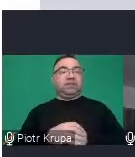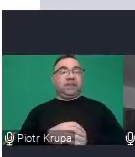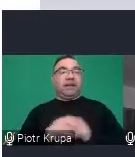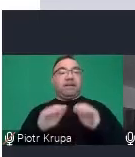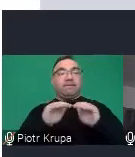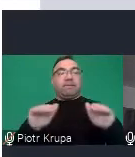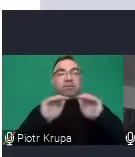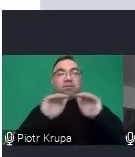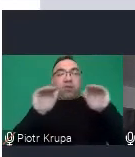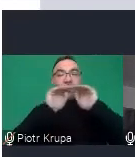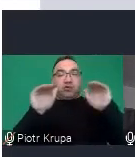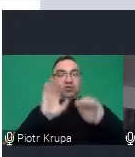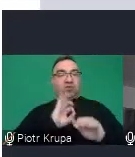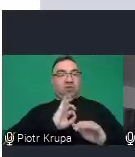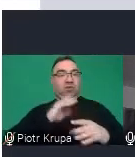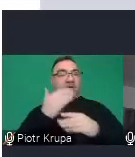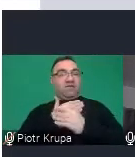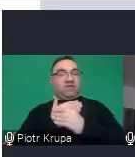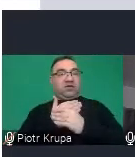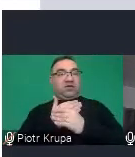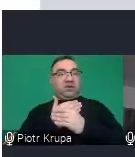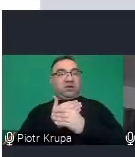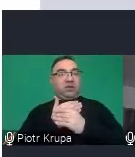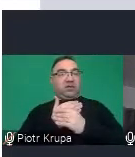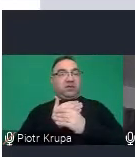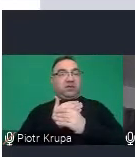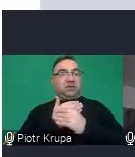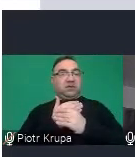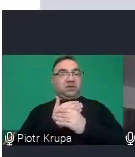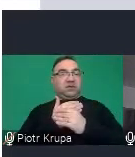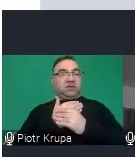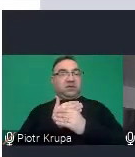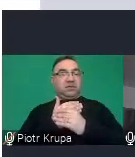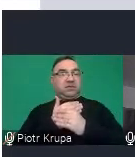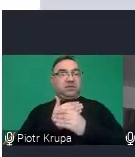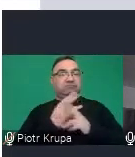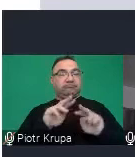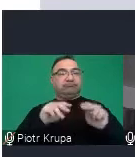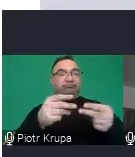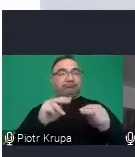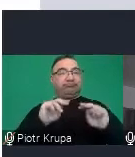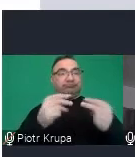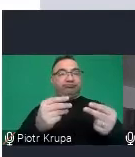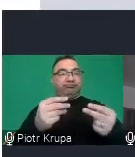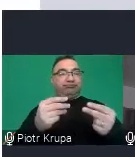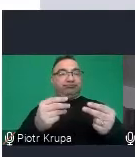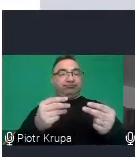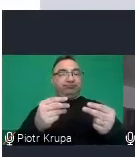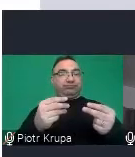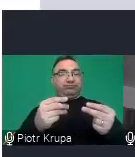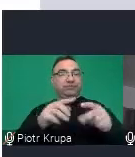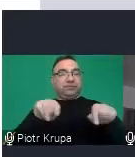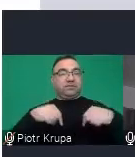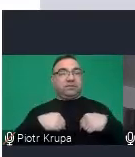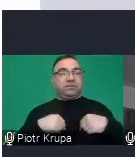poziomy, jakie nasze przedsiębiorstwo emituje do emitora. Niestety